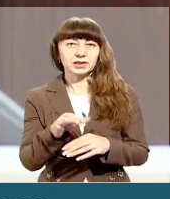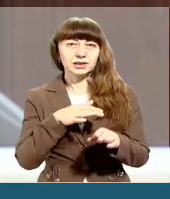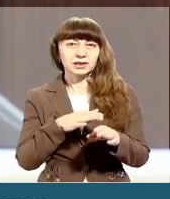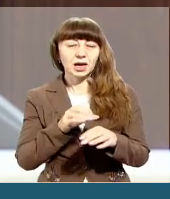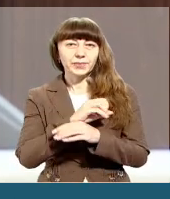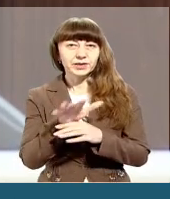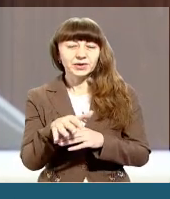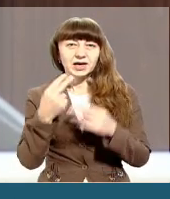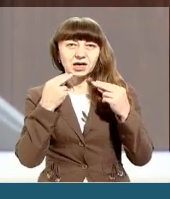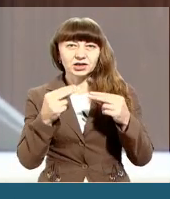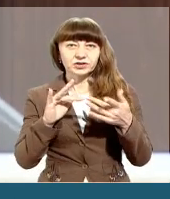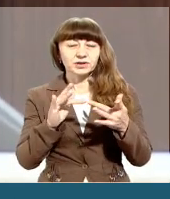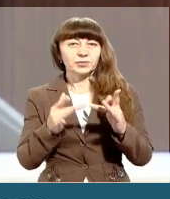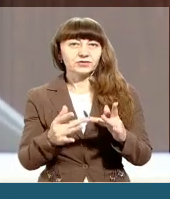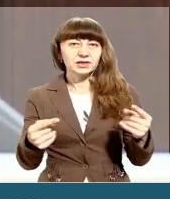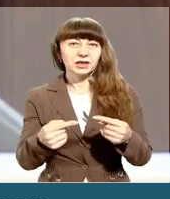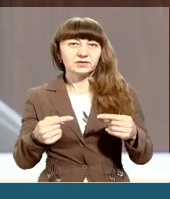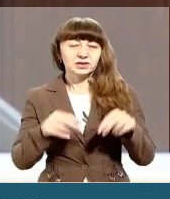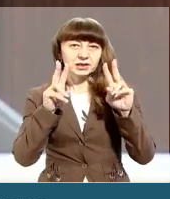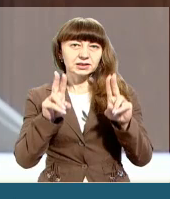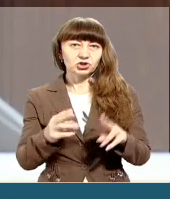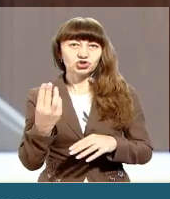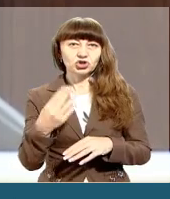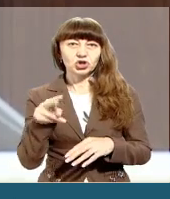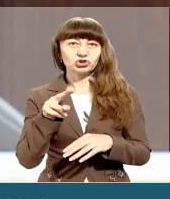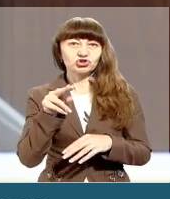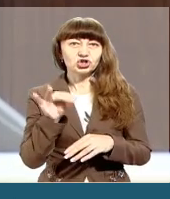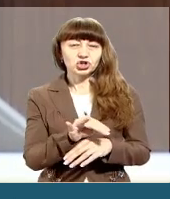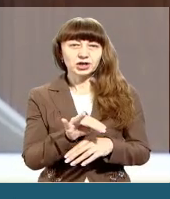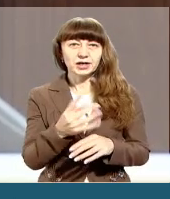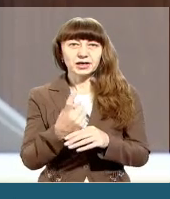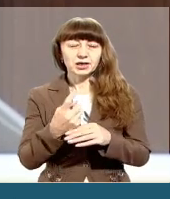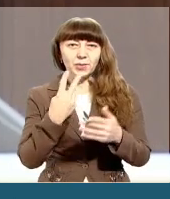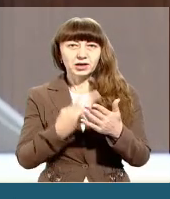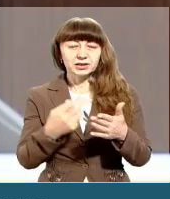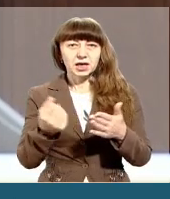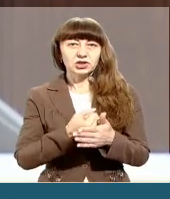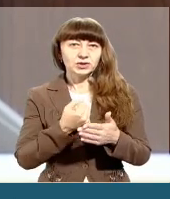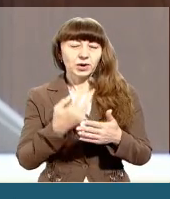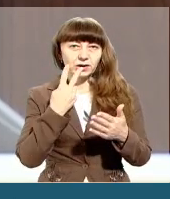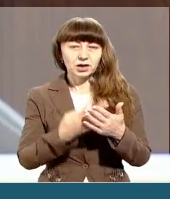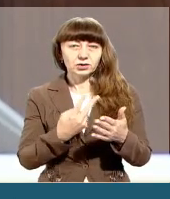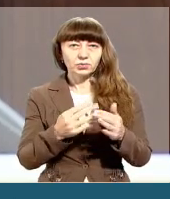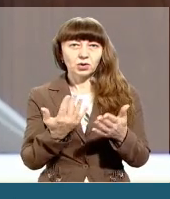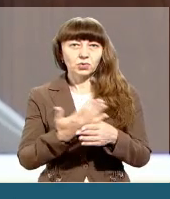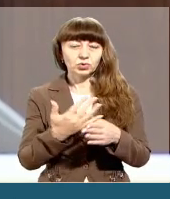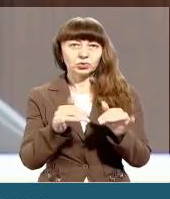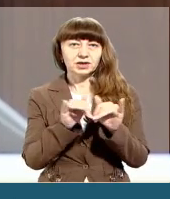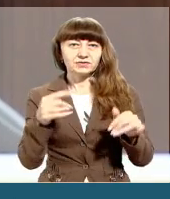қол жеткізу ауылдық елді мекендердің экономикасын дамытуға, сондай-ақ халықтың өмір сүру деңгейін арттыруға мүмкіндік